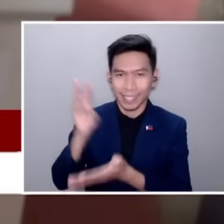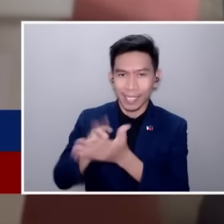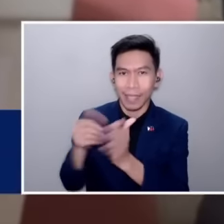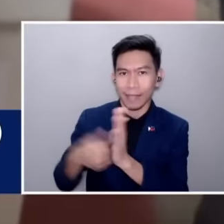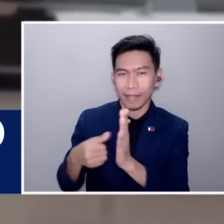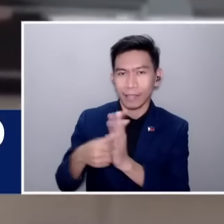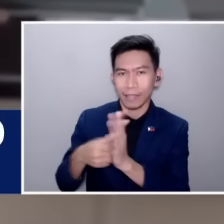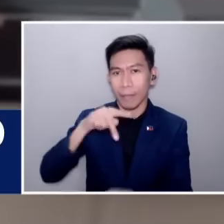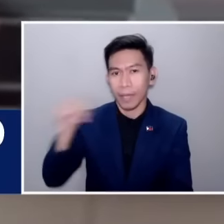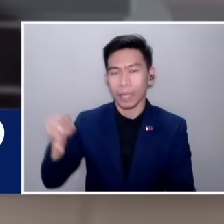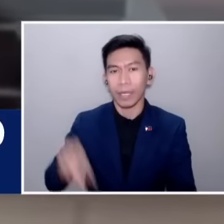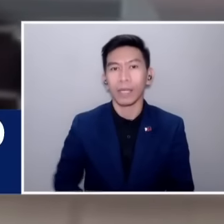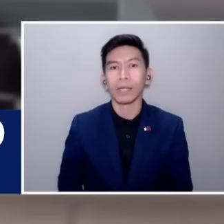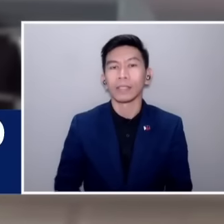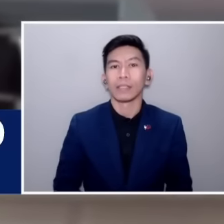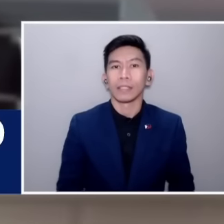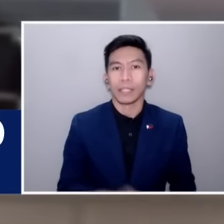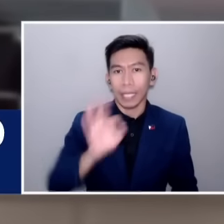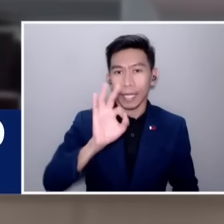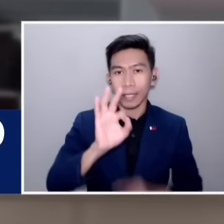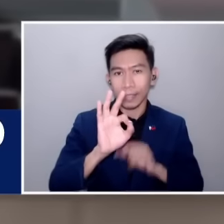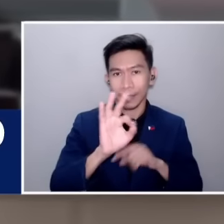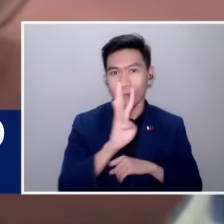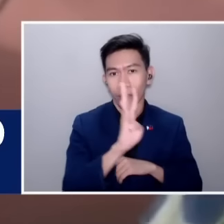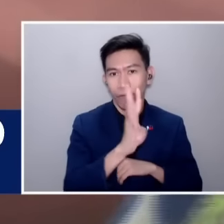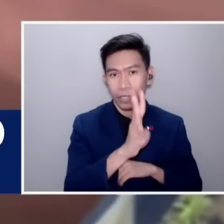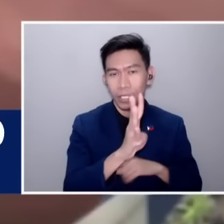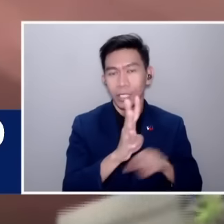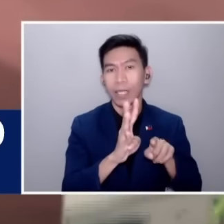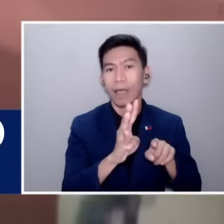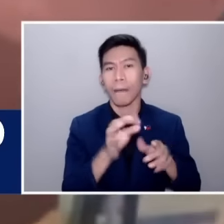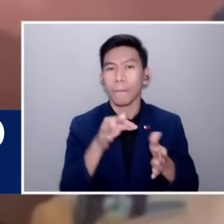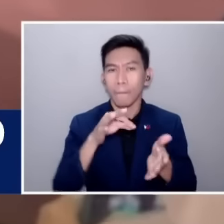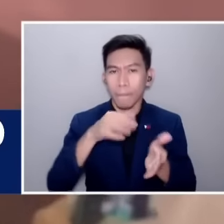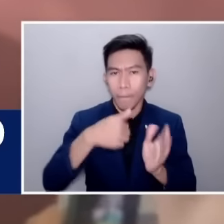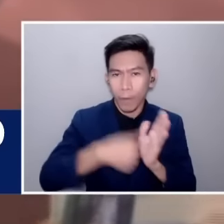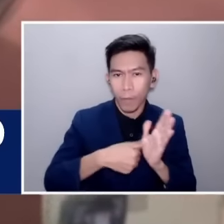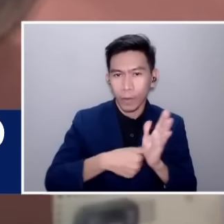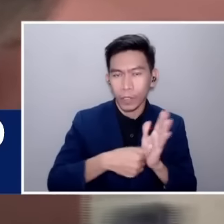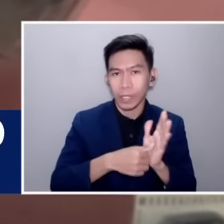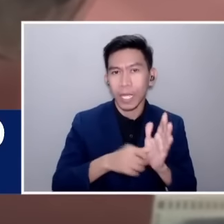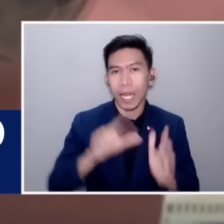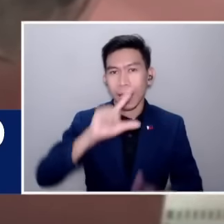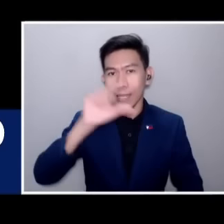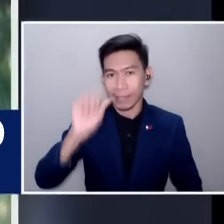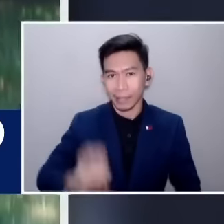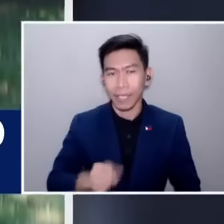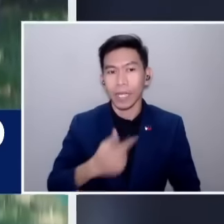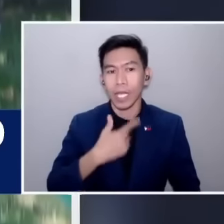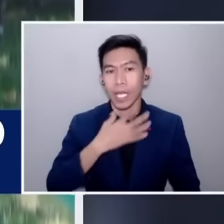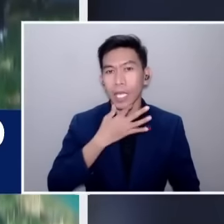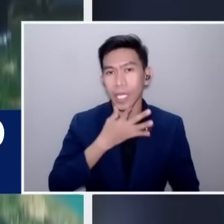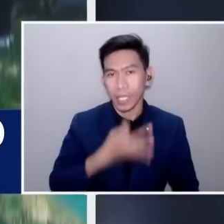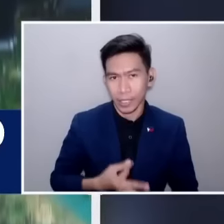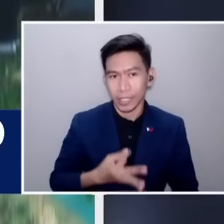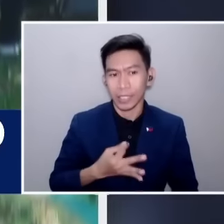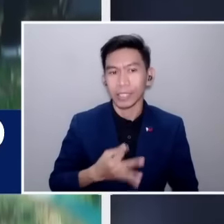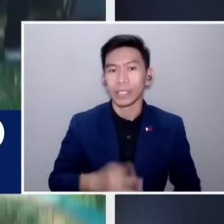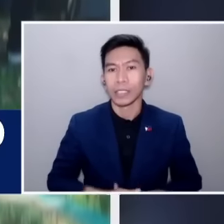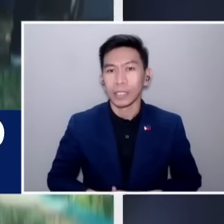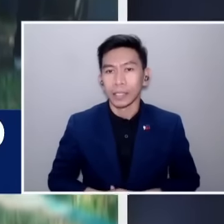naman kaninang umaga, bumoto sa Kawayan Central Elementary School sa Marantau, Lanao del Sur si Faisal Mangundato. Habang sa M.